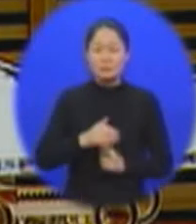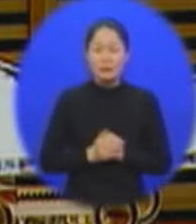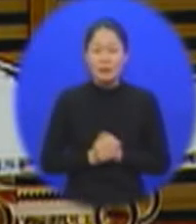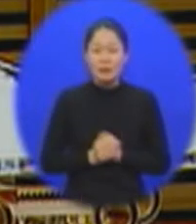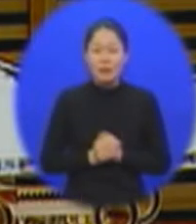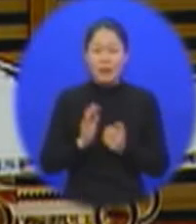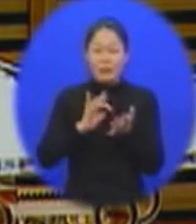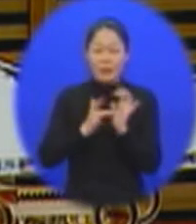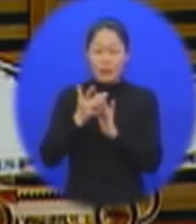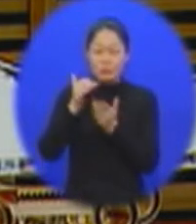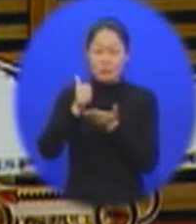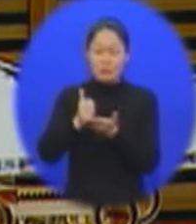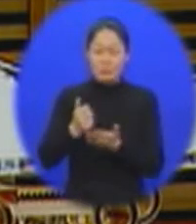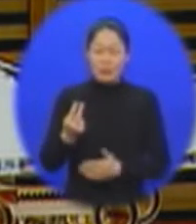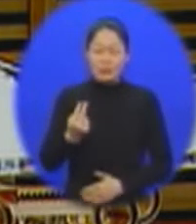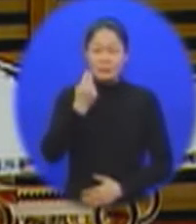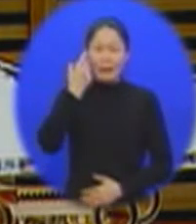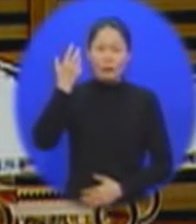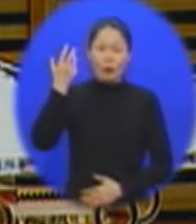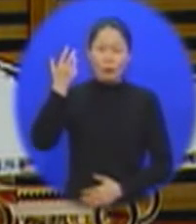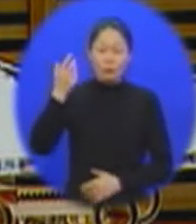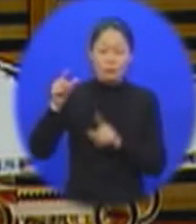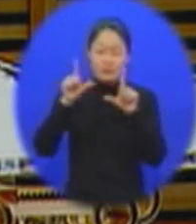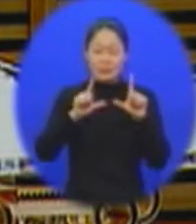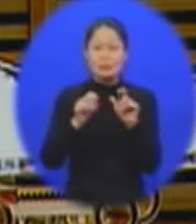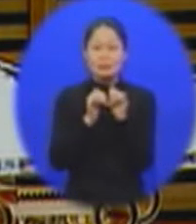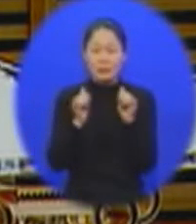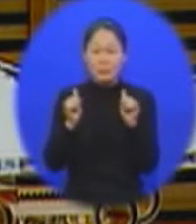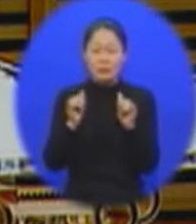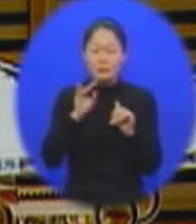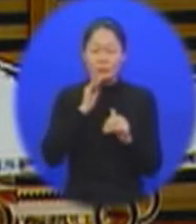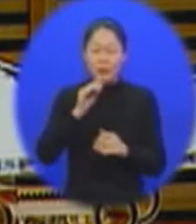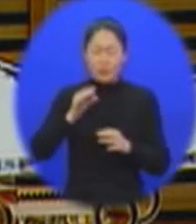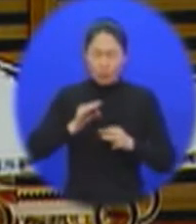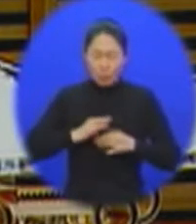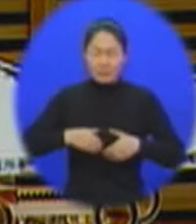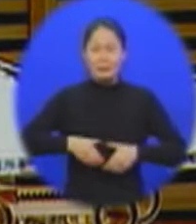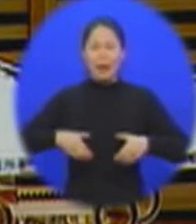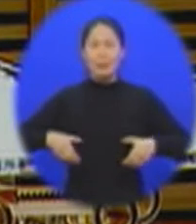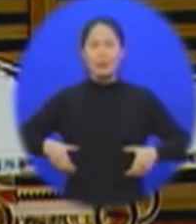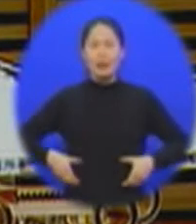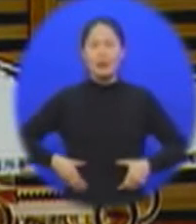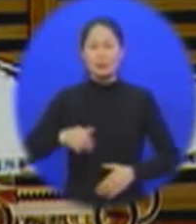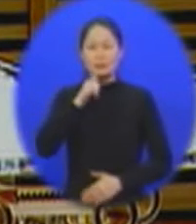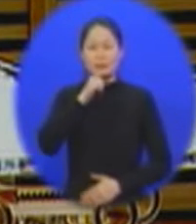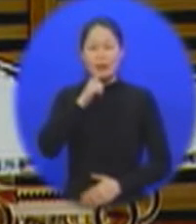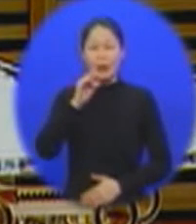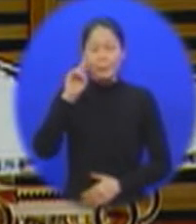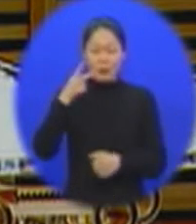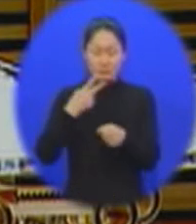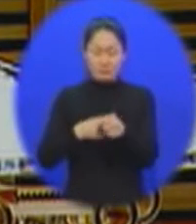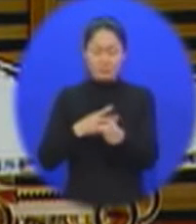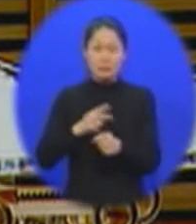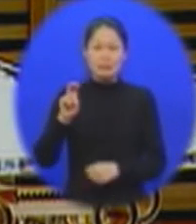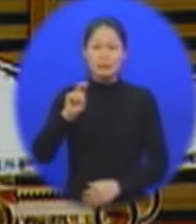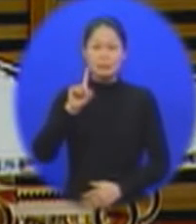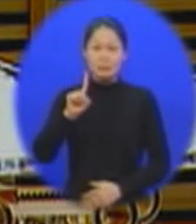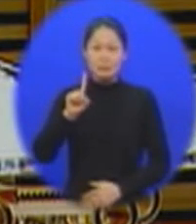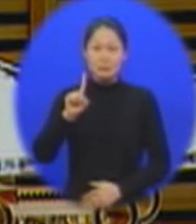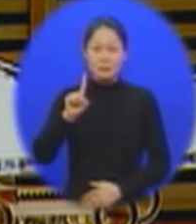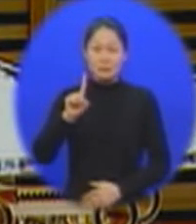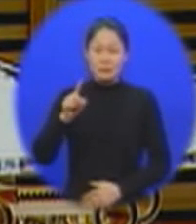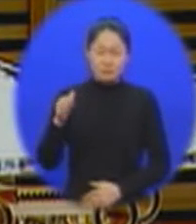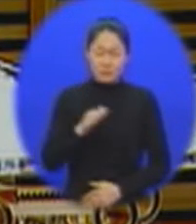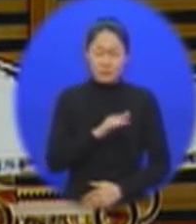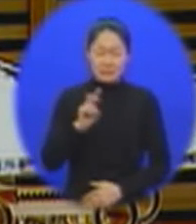예수님의 생명으로 사는 사람에게는 정말 놀라운 당대 함이 있습니다 사도 바울이 이 11장에서 26장